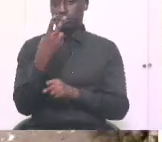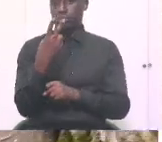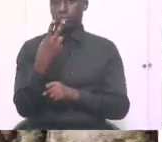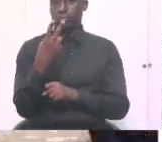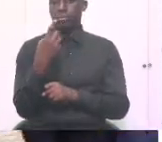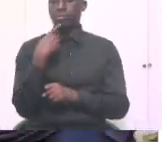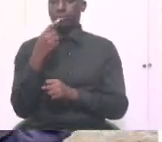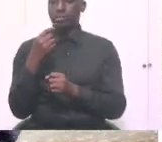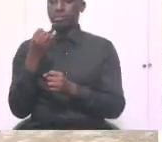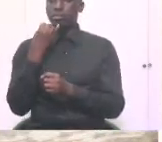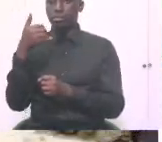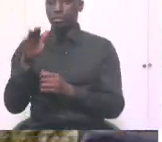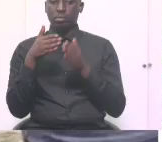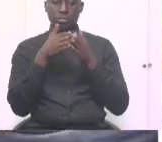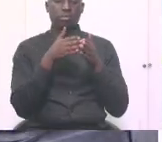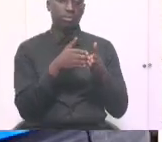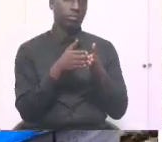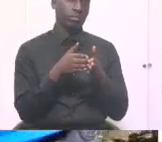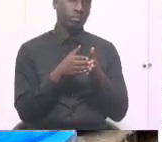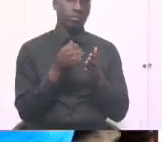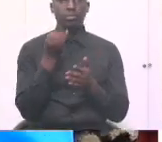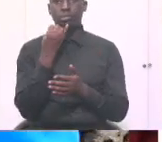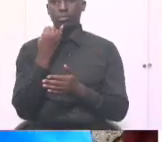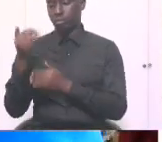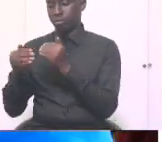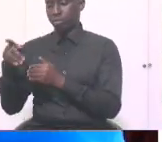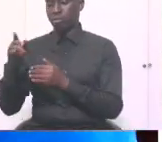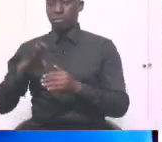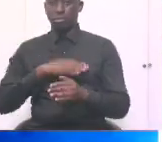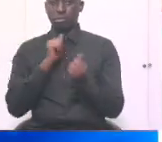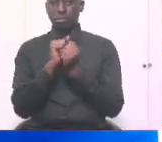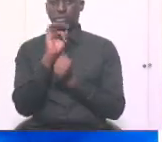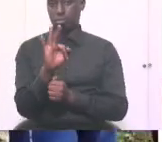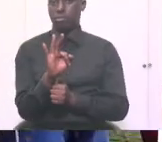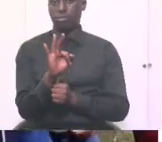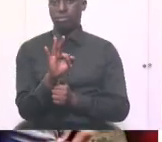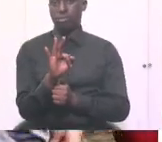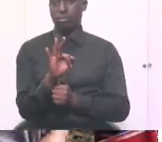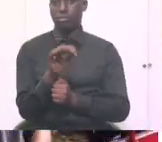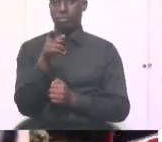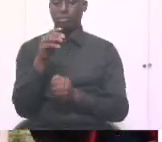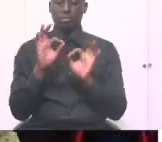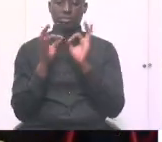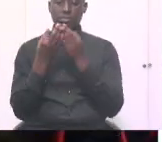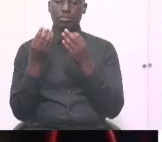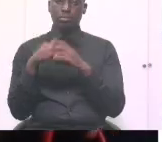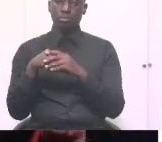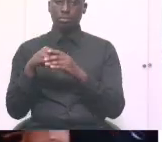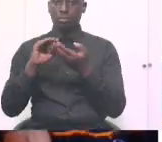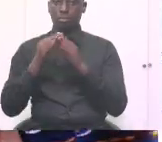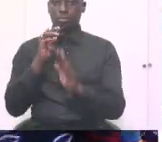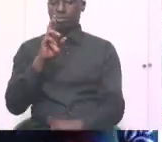n'abaturanyi bababwira ko umwana wabo yasambanyijwe n'umwana w'umuturanyi wabo w'imyaka 13. Uyu muryango utuye mu mudugudu